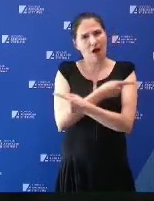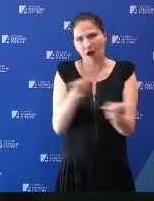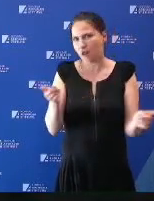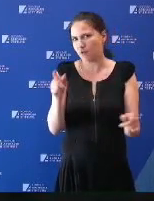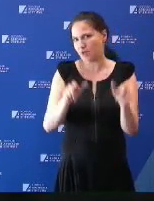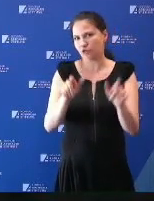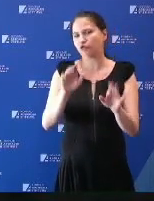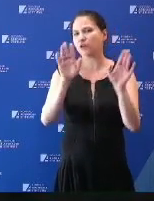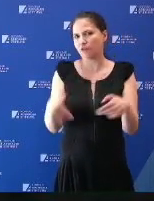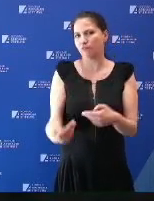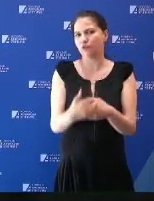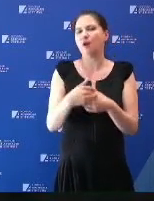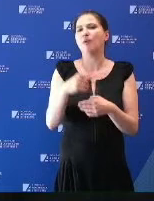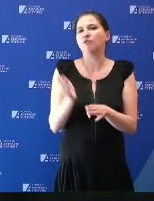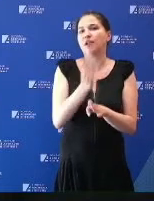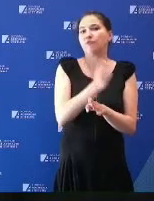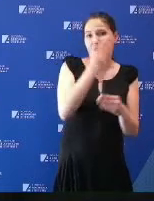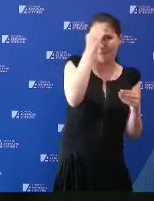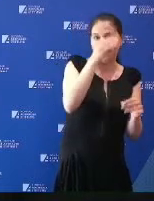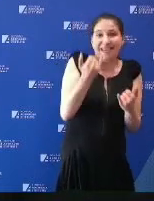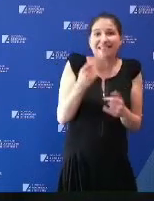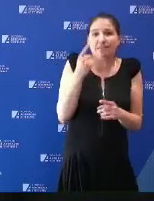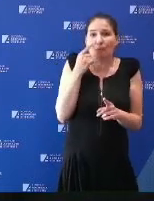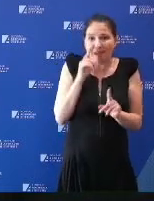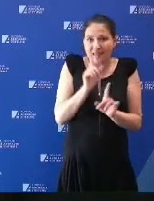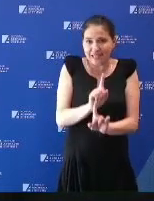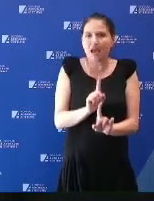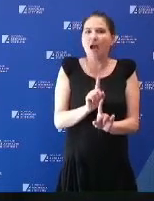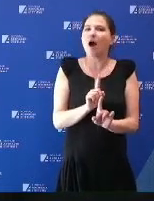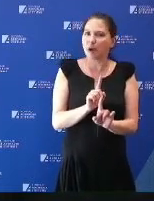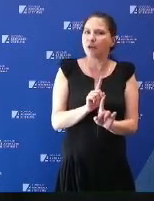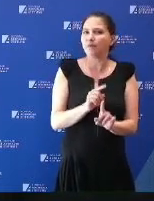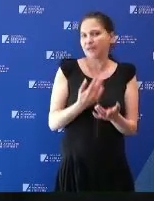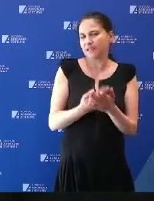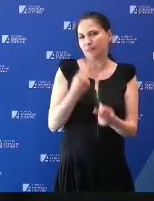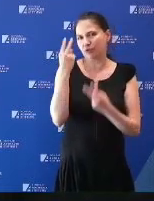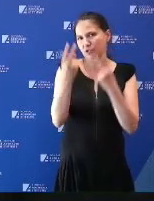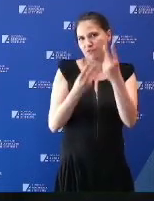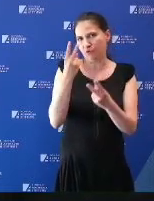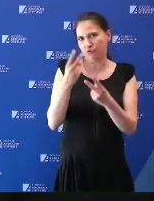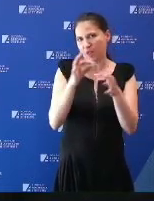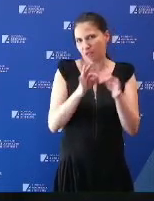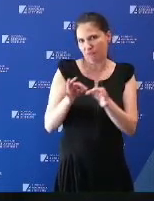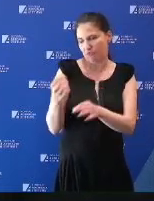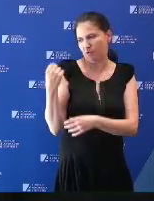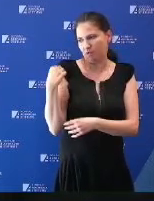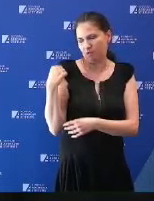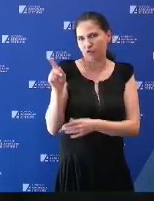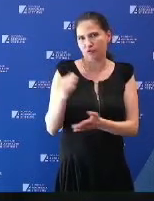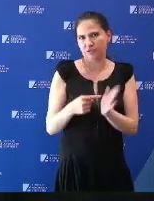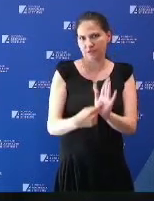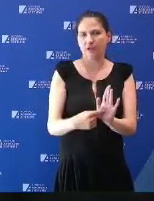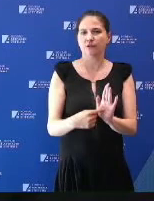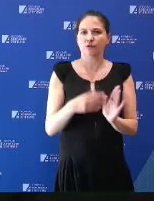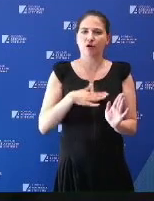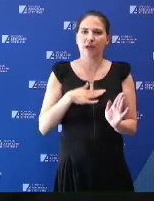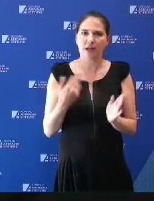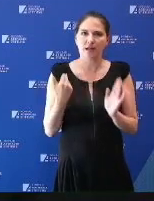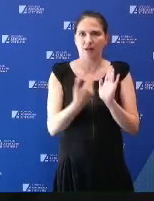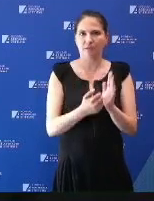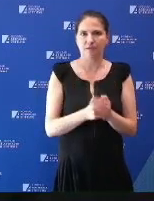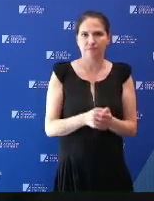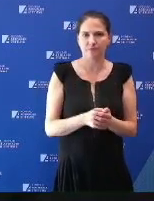sich natürlich anmelden. Im Moment darf man nicht reinkommen, aber wir haben die virtuelle Führung, die wir sehr gerne natürlich auch anbieten. Im Moment in